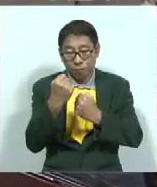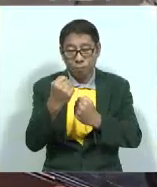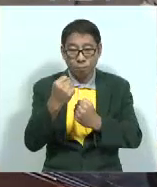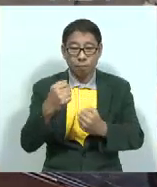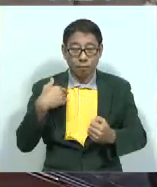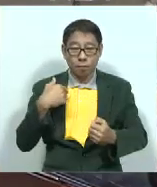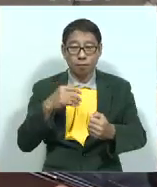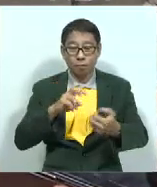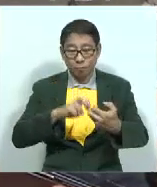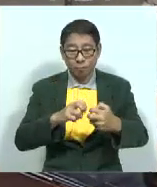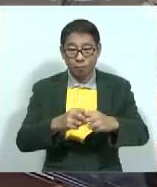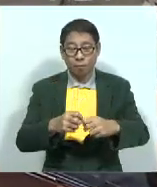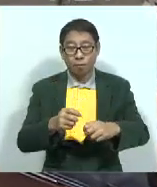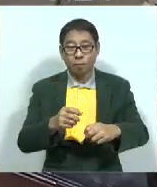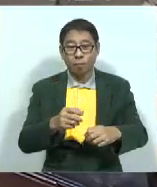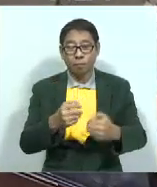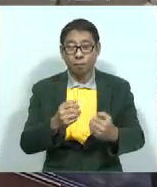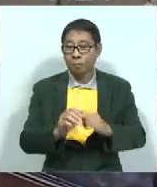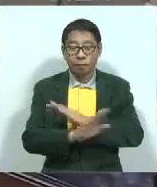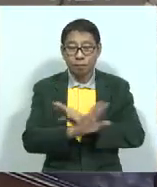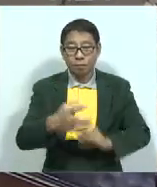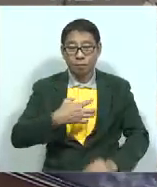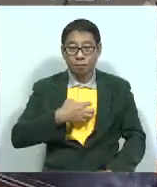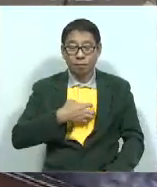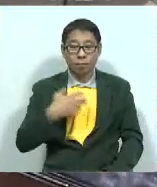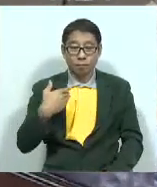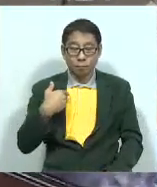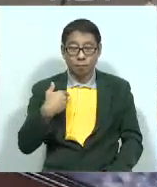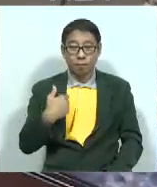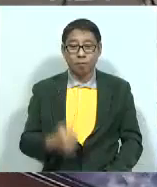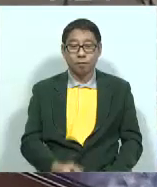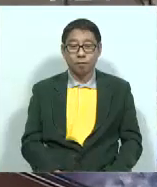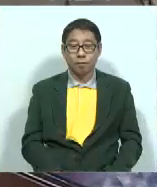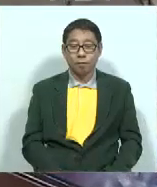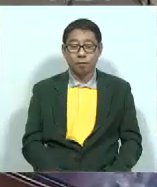ดทีก็ไม่เราก็ไม่อยากให้เกิดเลยนะ